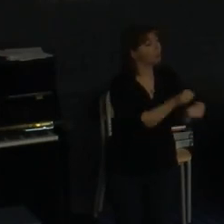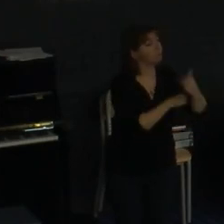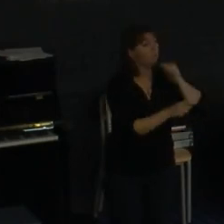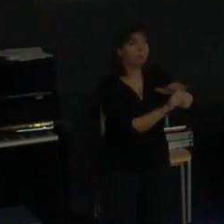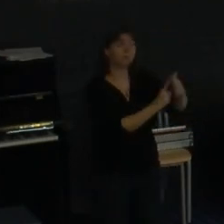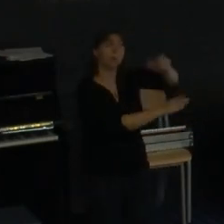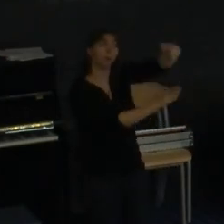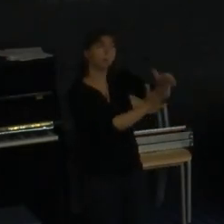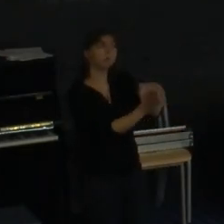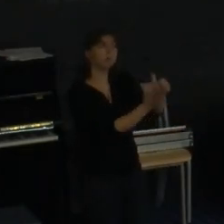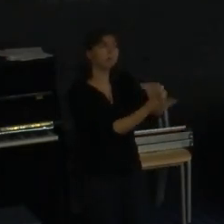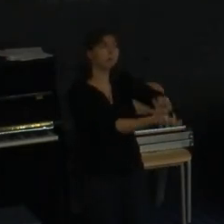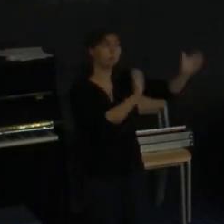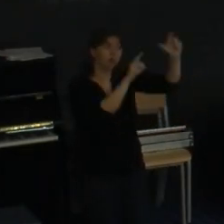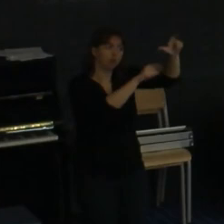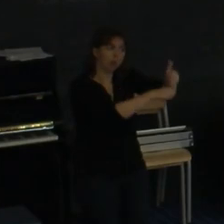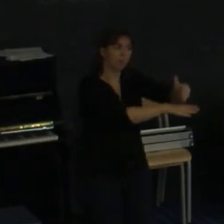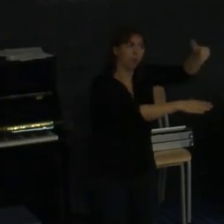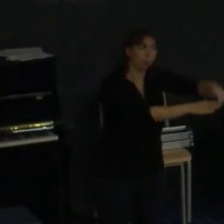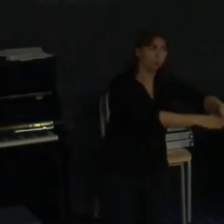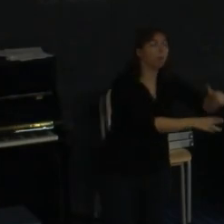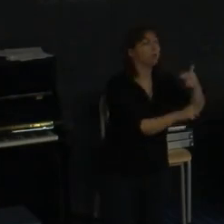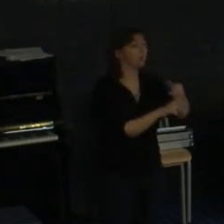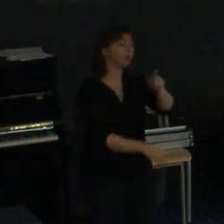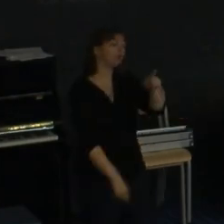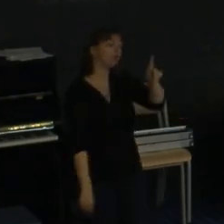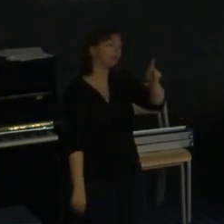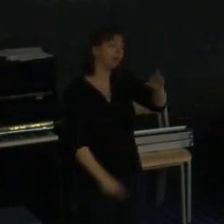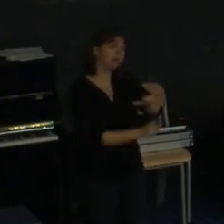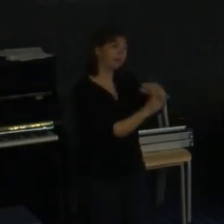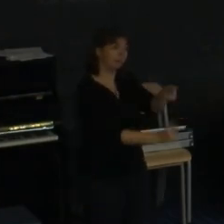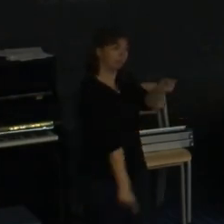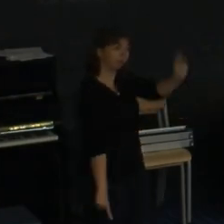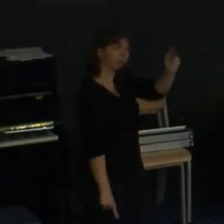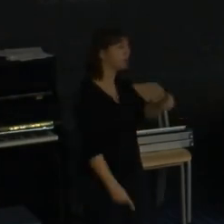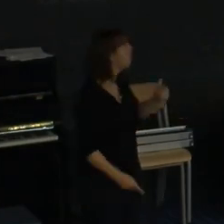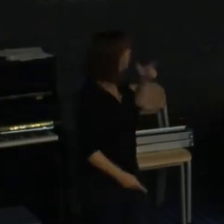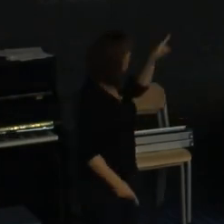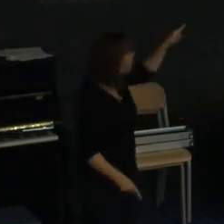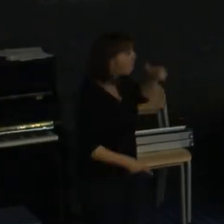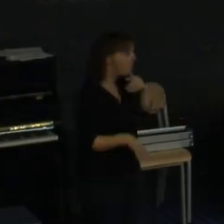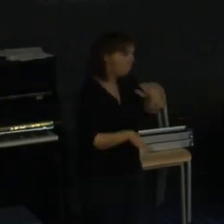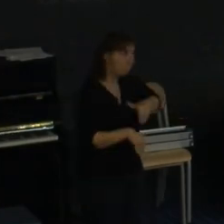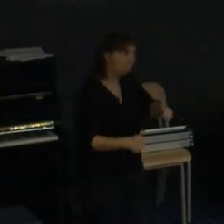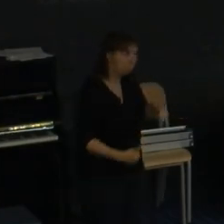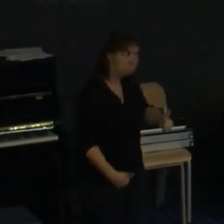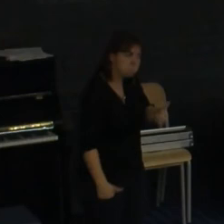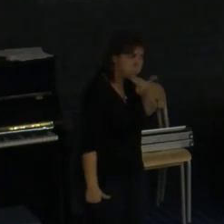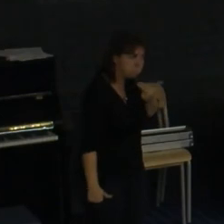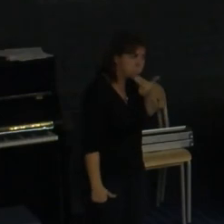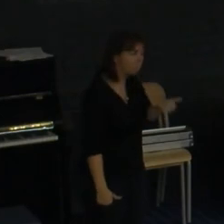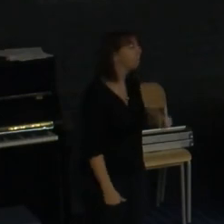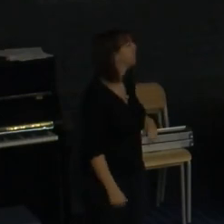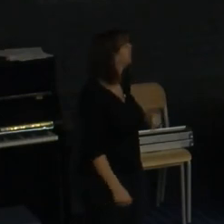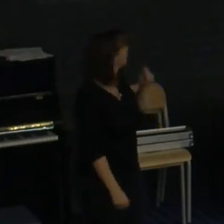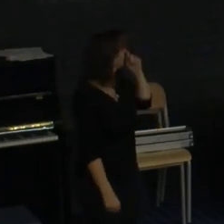Donc, ça vient avec un truc qui s'appelle GDB Server. GDB Server, ça fonctionne bien, ce truc-là. Il y a différentes manières